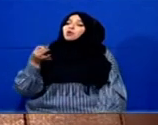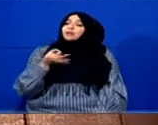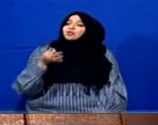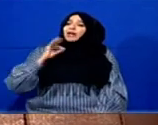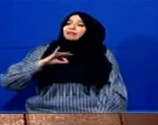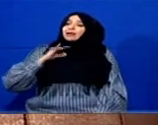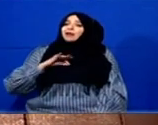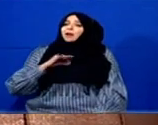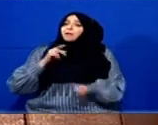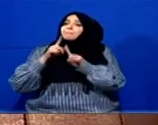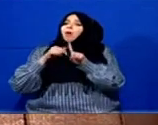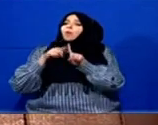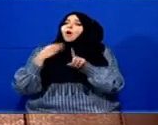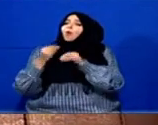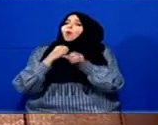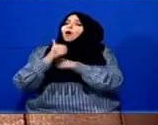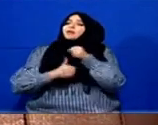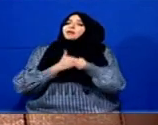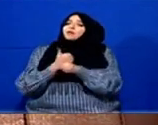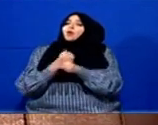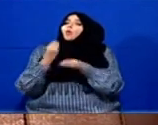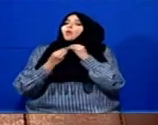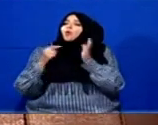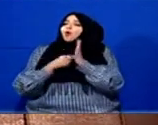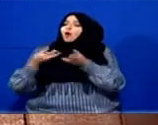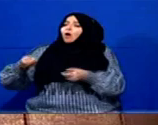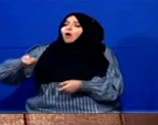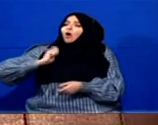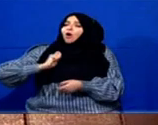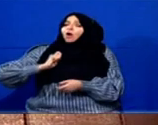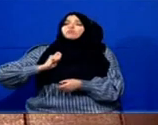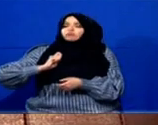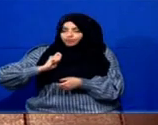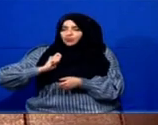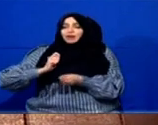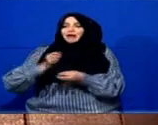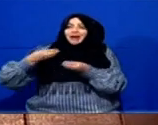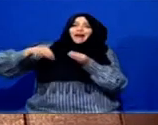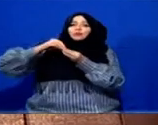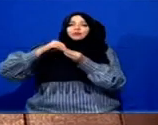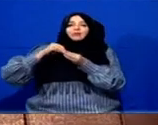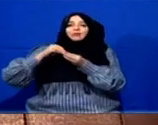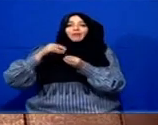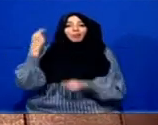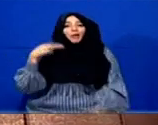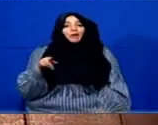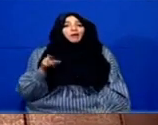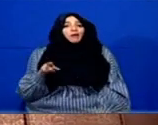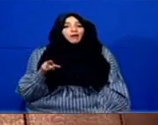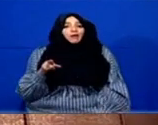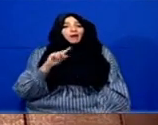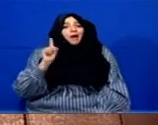شهريا او سنويا او كلي عند استلام المبلغ عند السداد الجواب ولا